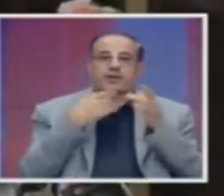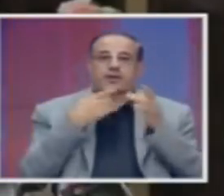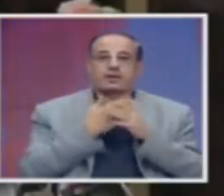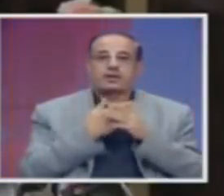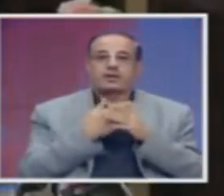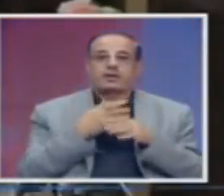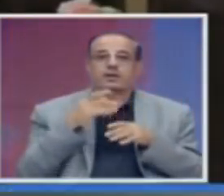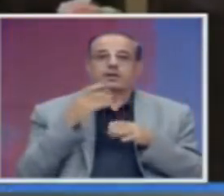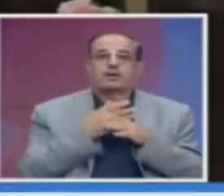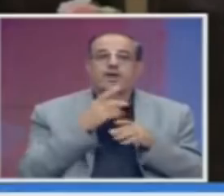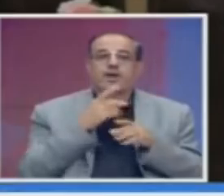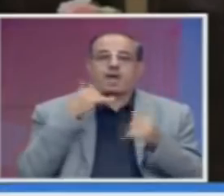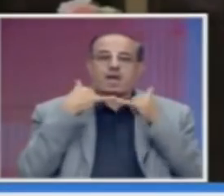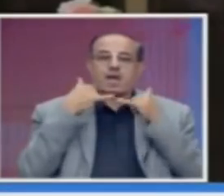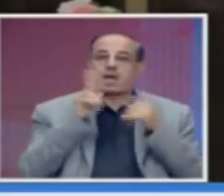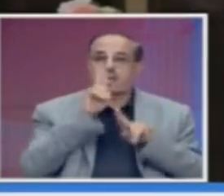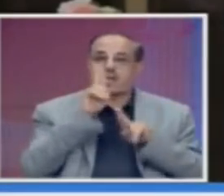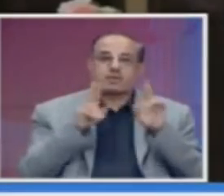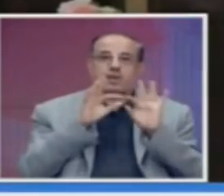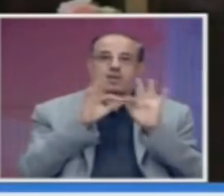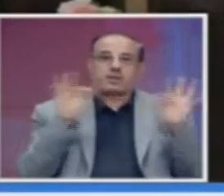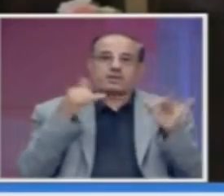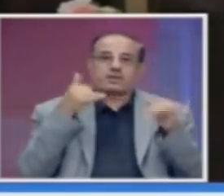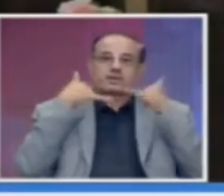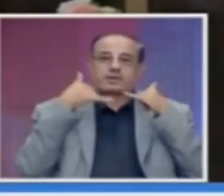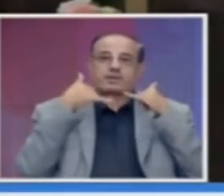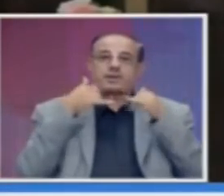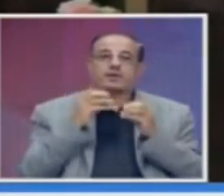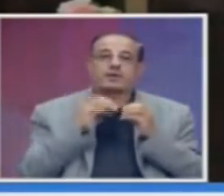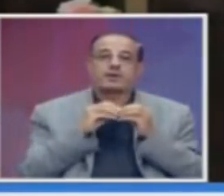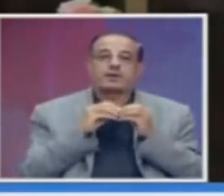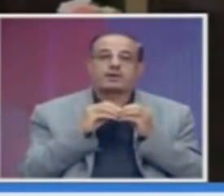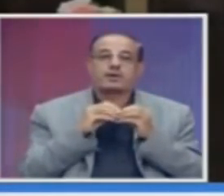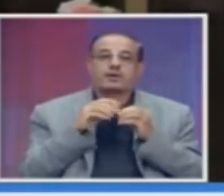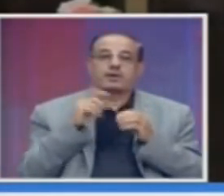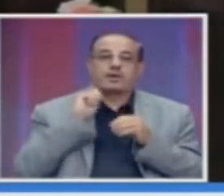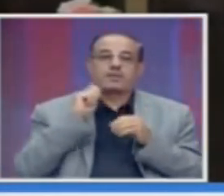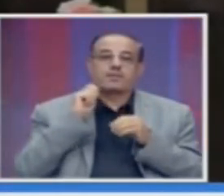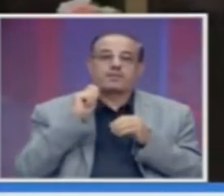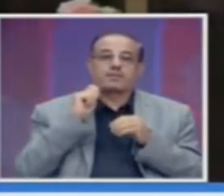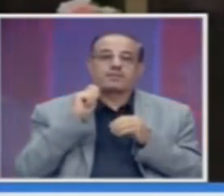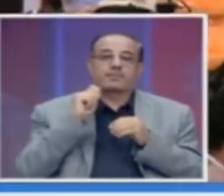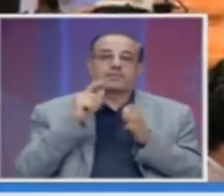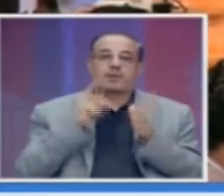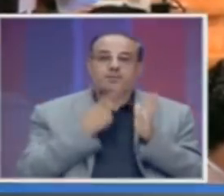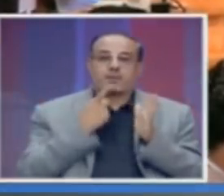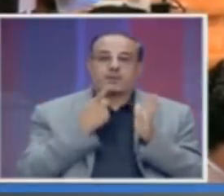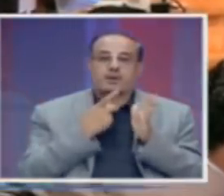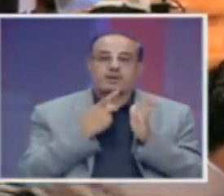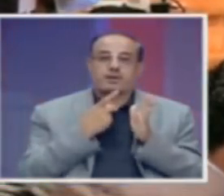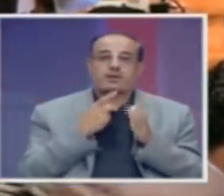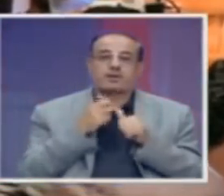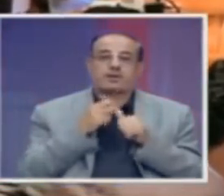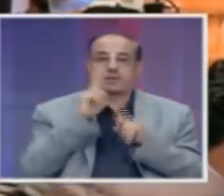في عملها في رد على كافة الاستفسارات، خاصة فيما يتعلق بالمحافظات المرحلة الأولى. كان في يمكن